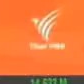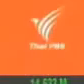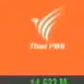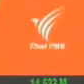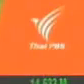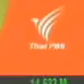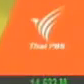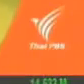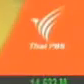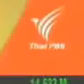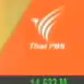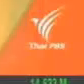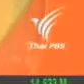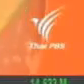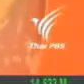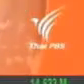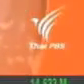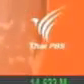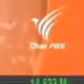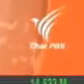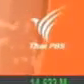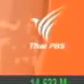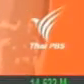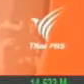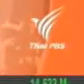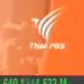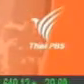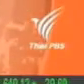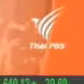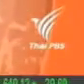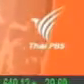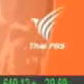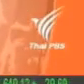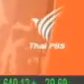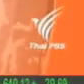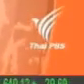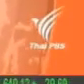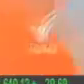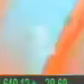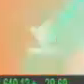อ